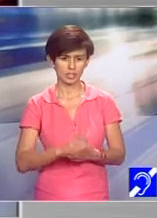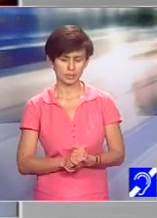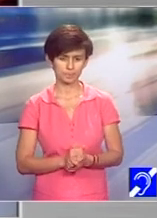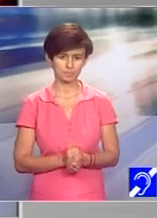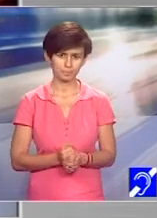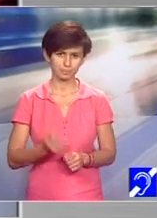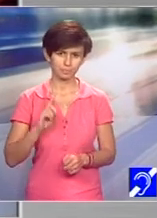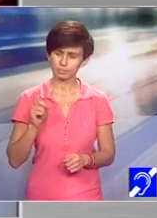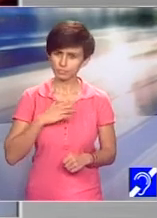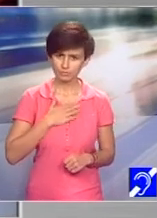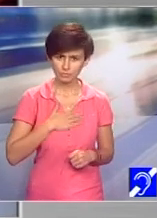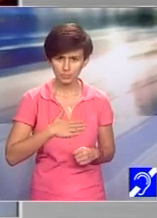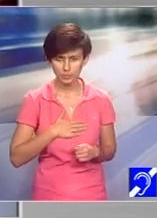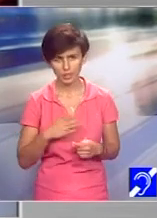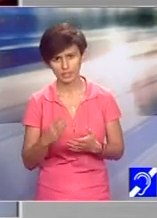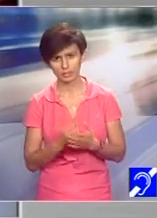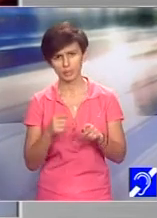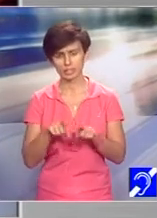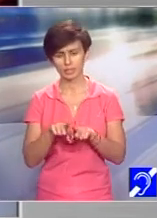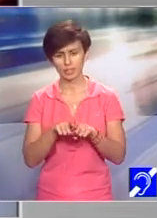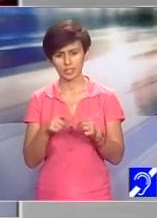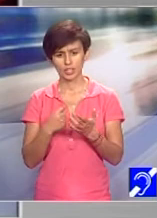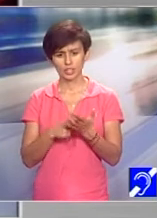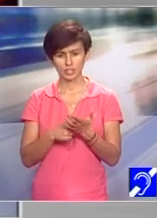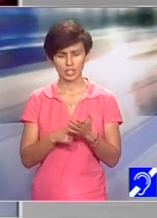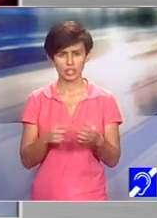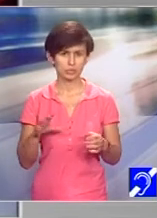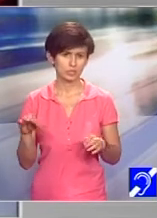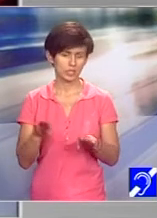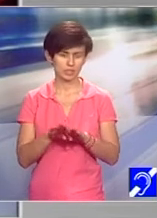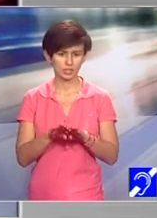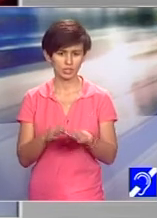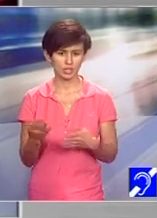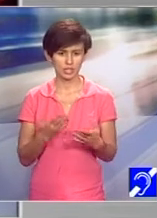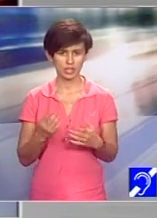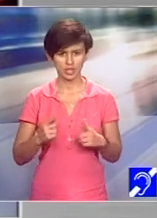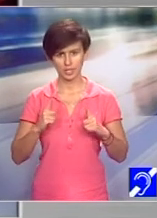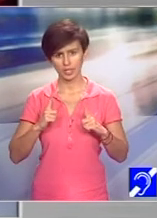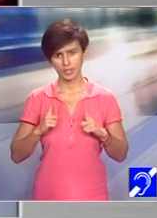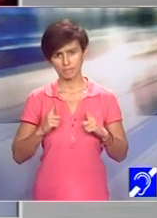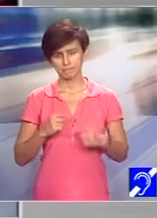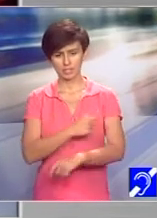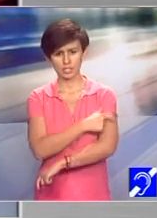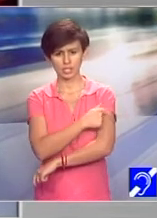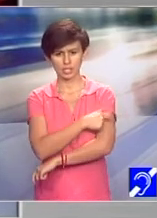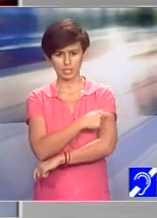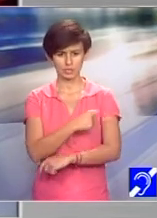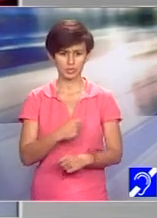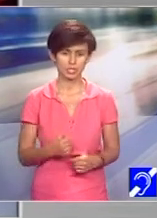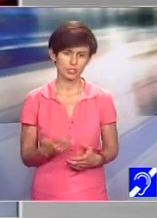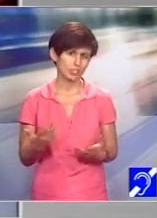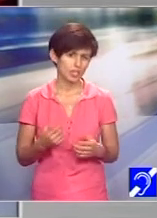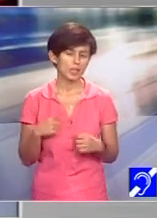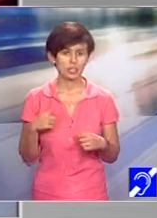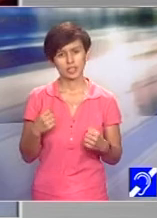convine să ia același salar cu un alt coleg de-al lui care, de exemplu, stă pe secție. Sau și lui și este probabil greu. Un program